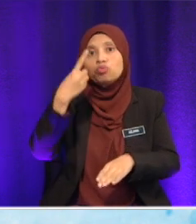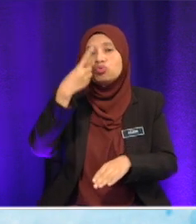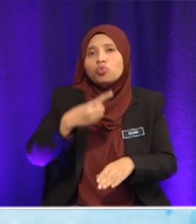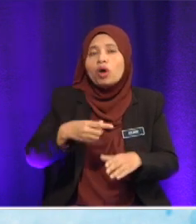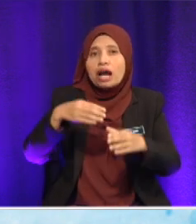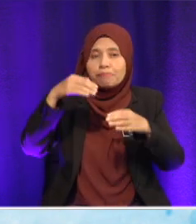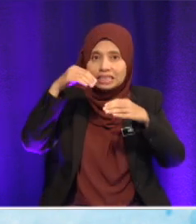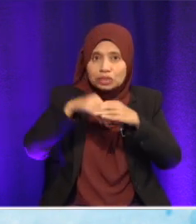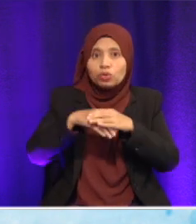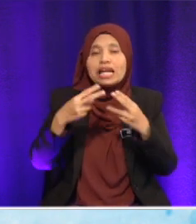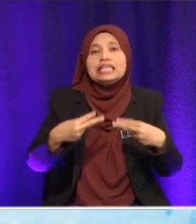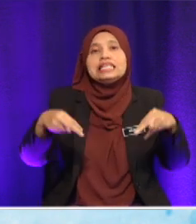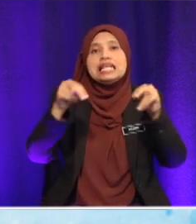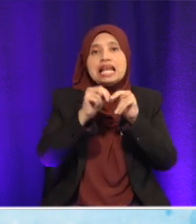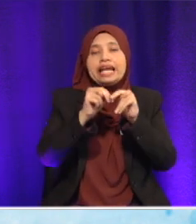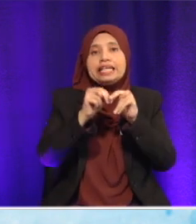baik dalam